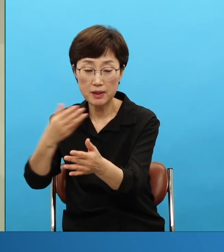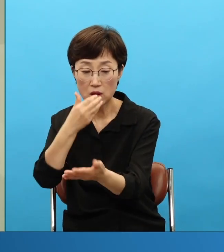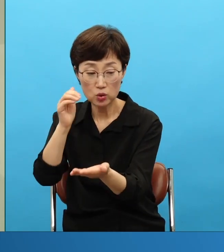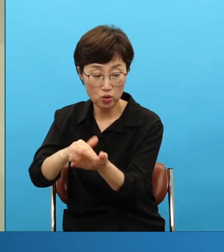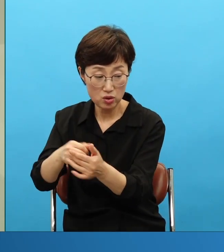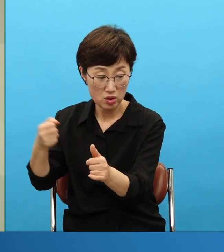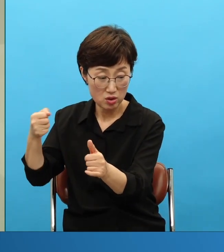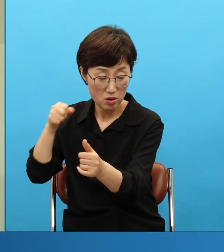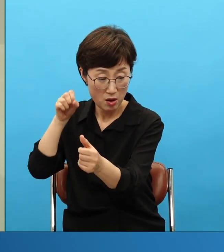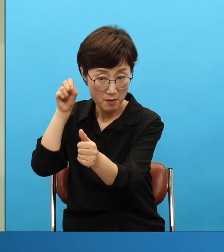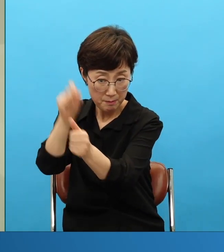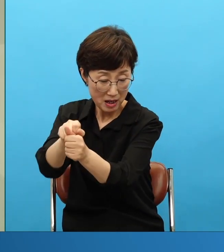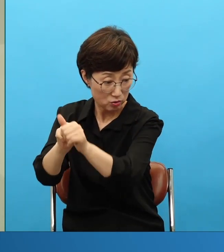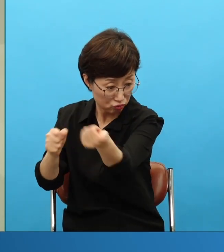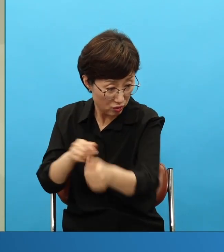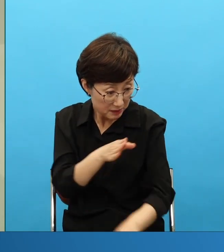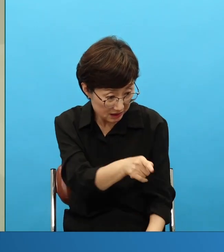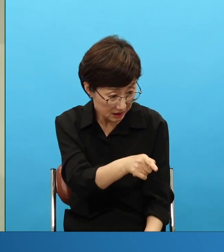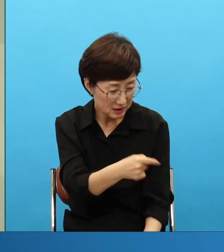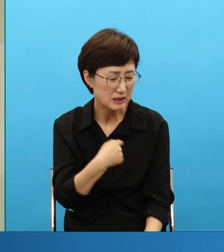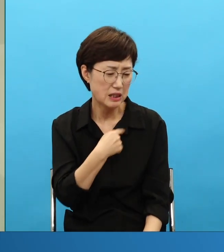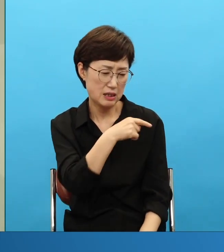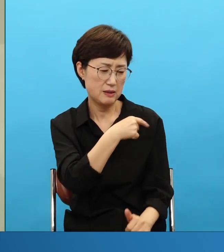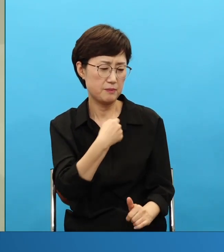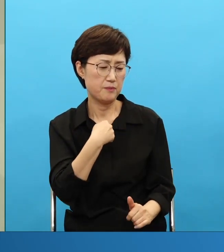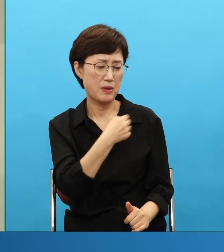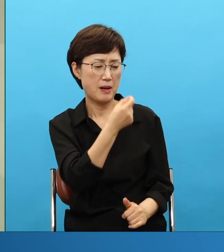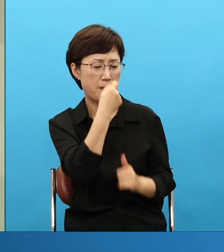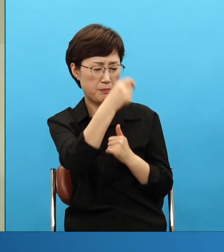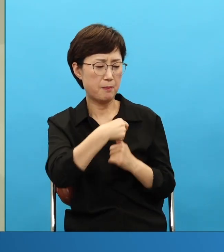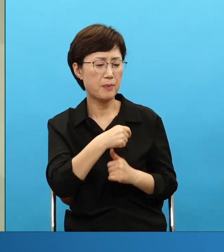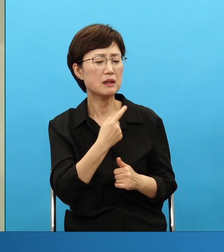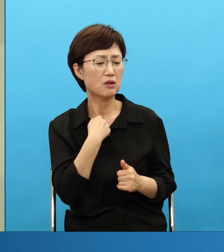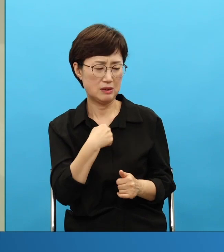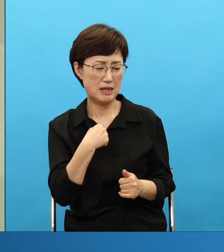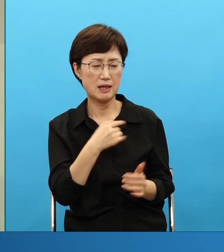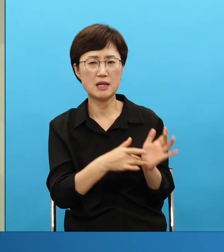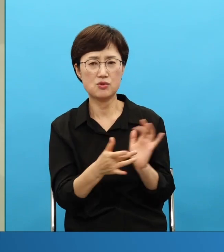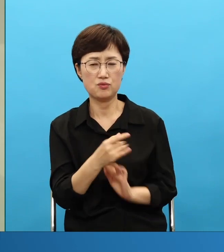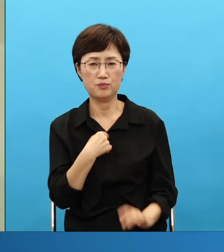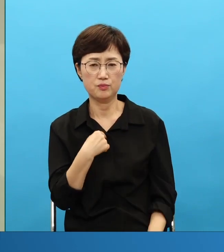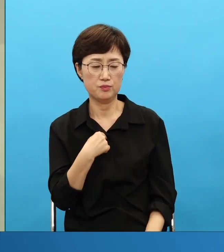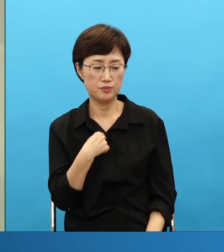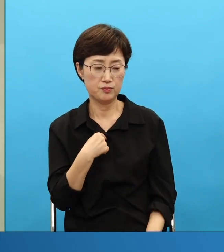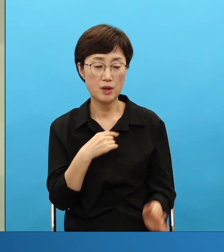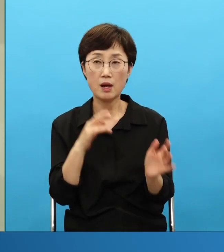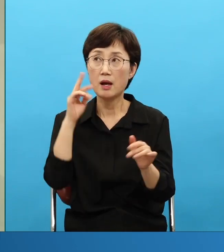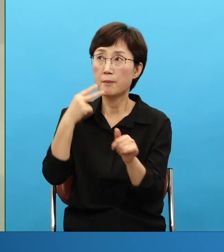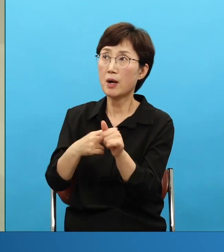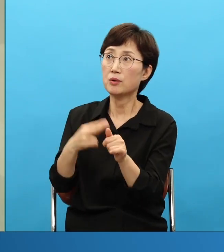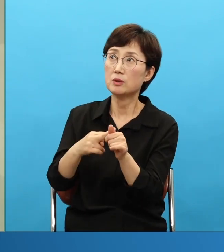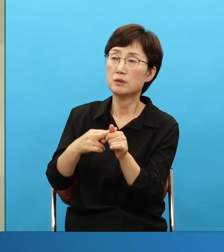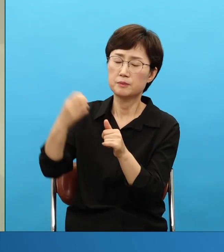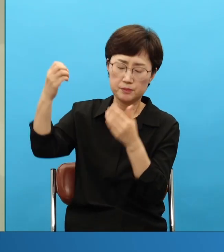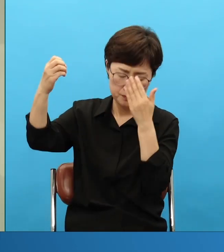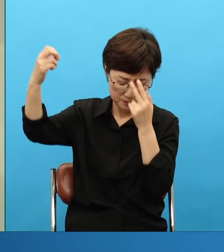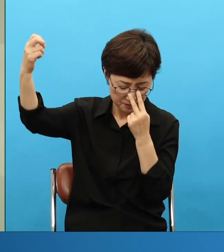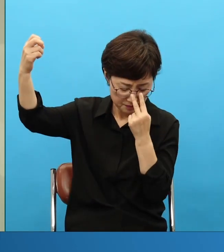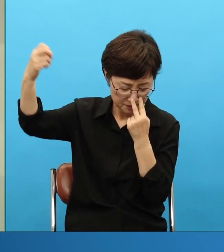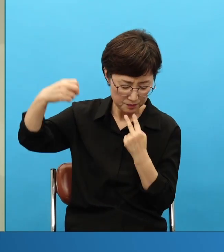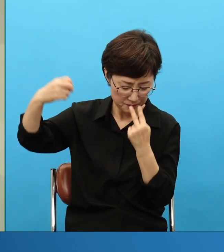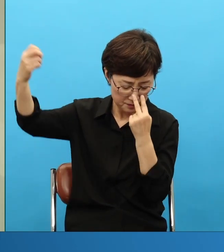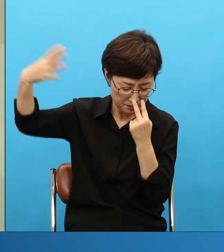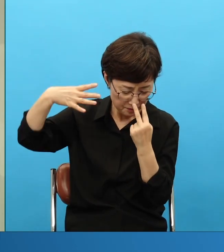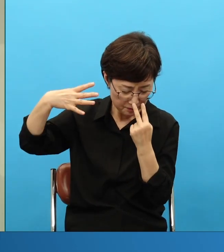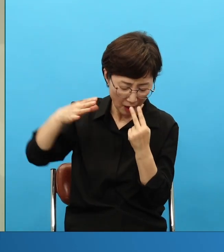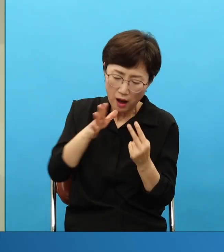killed Stephen. 완전히 바울이 그것이 무릎 꿇고. And there Paul completely got on his knees. 이거요, 이 저도저로 바뀝니다. And so he changes into an